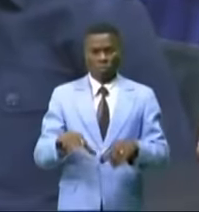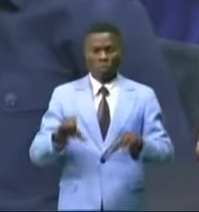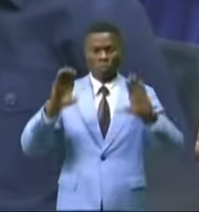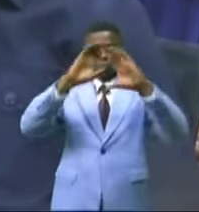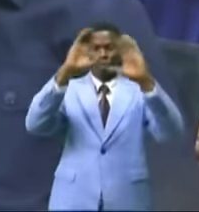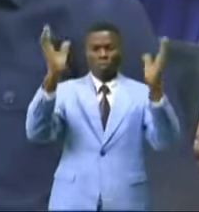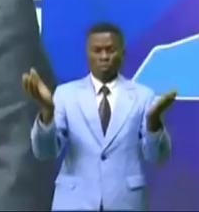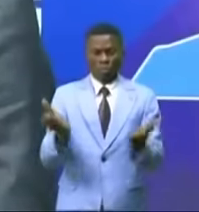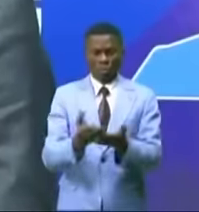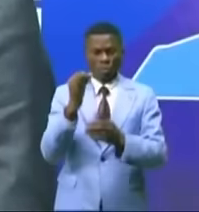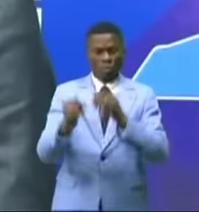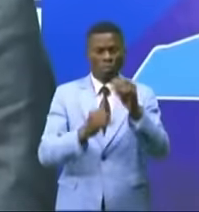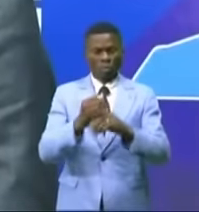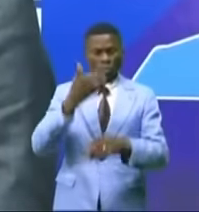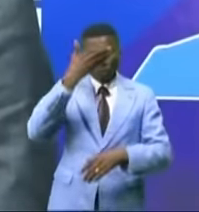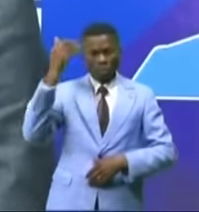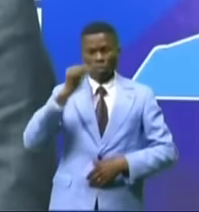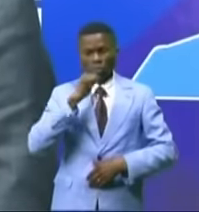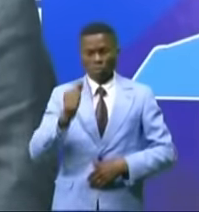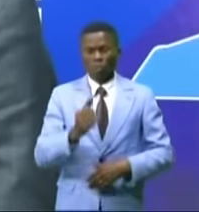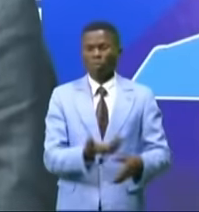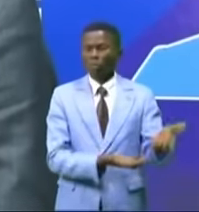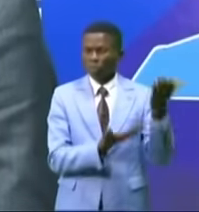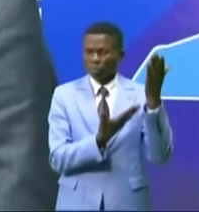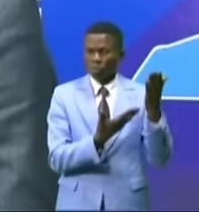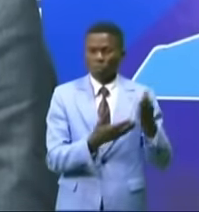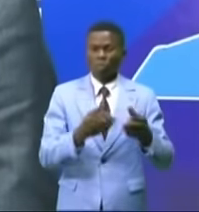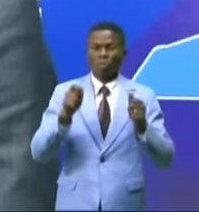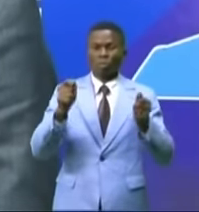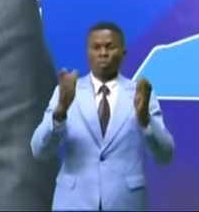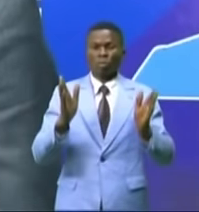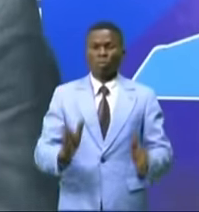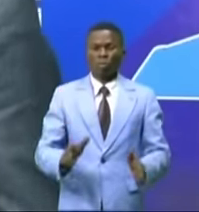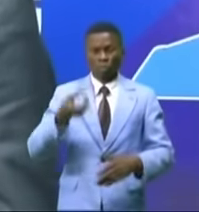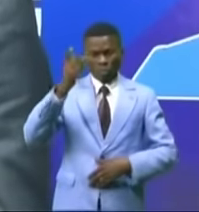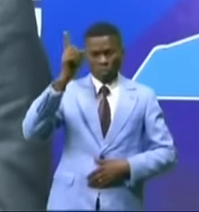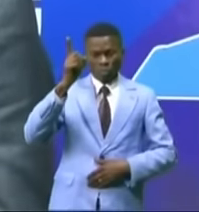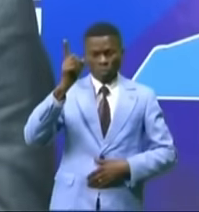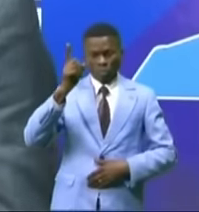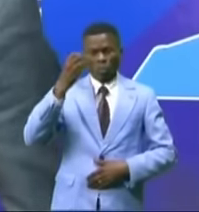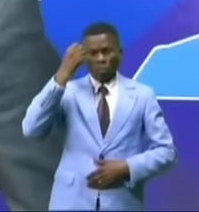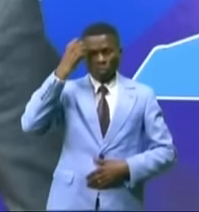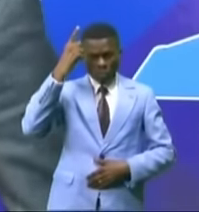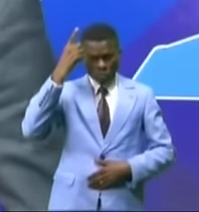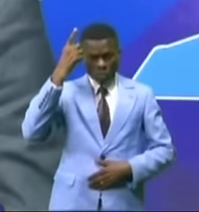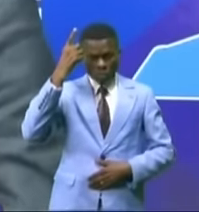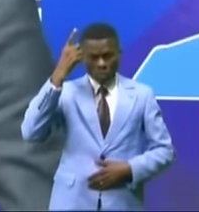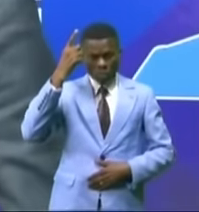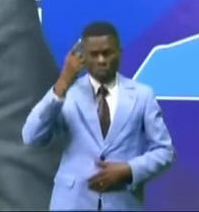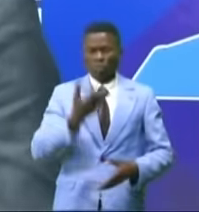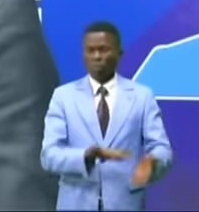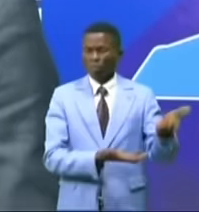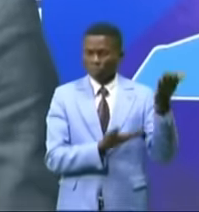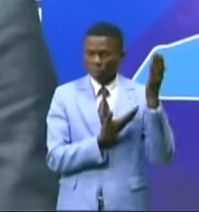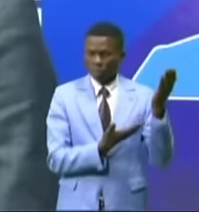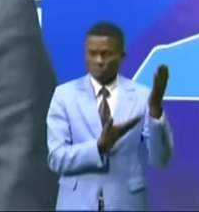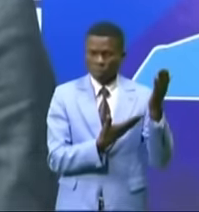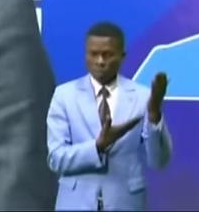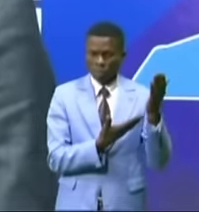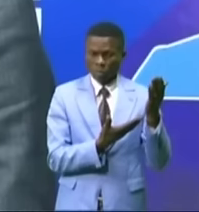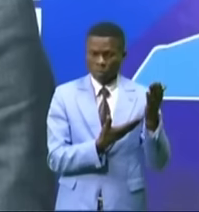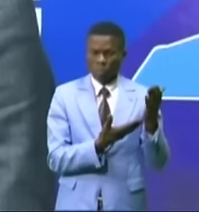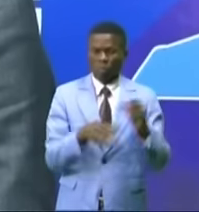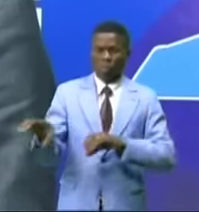dite internationale. Il est crucial que les médias soient le premier à comprendre la portée de cet